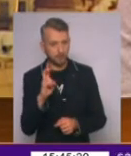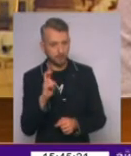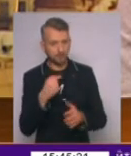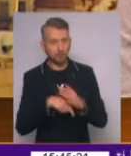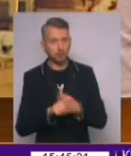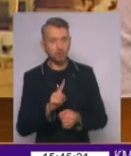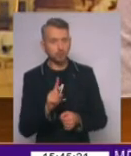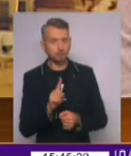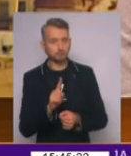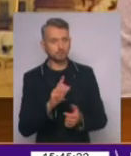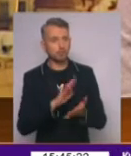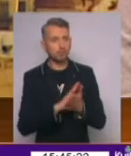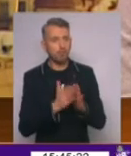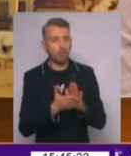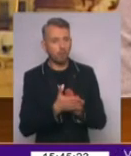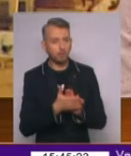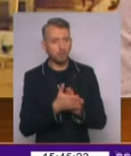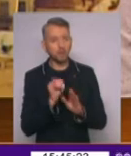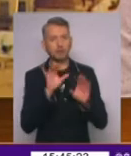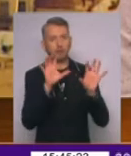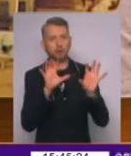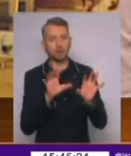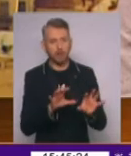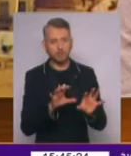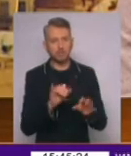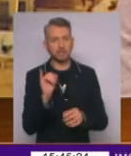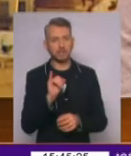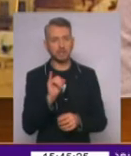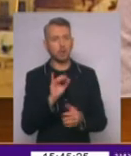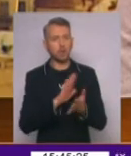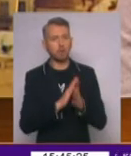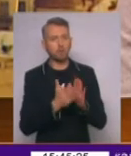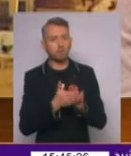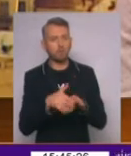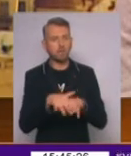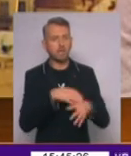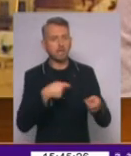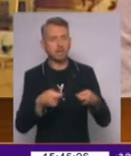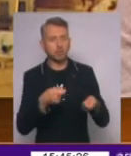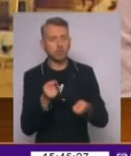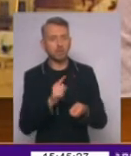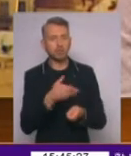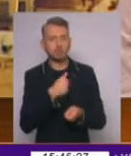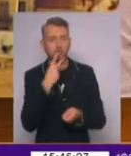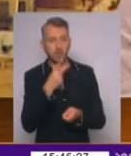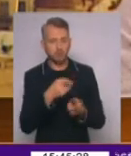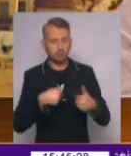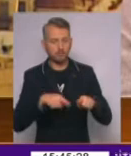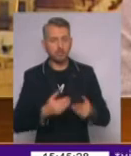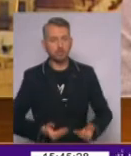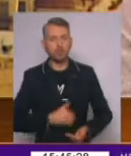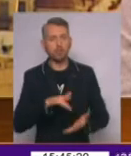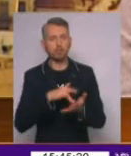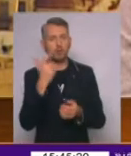оскільки умови і законодавчі, і умови ринку, те, що ми бачимо в сфері